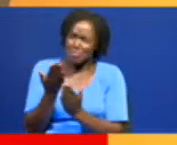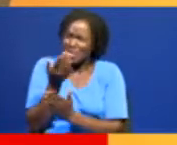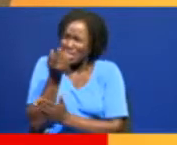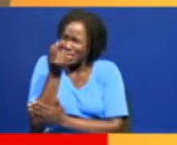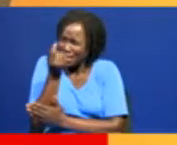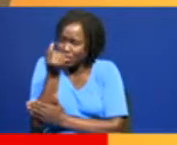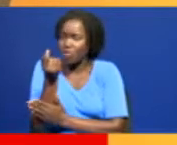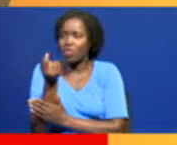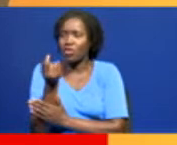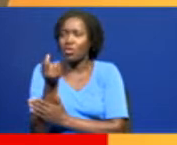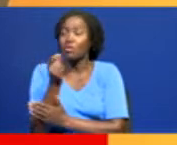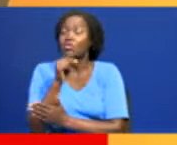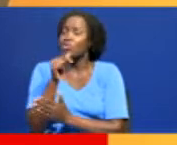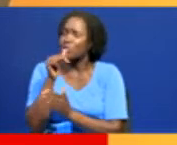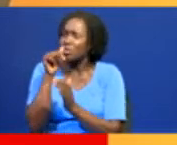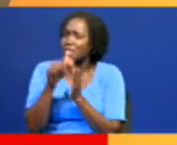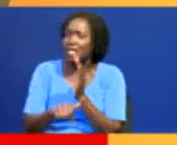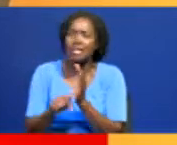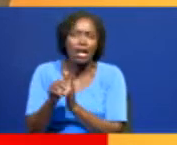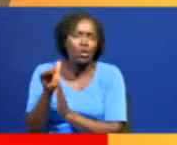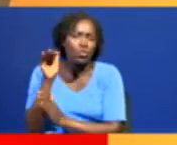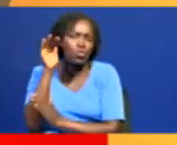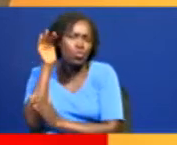kidogo si kwa sana ni kusikiza